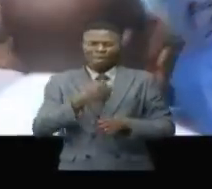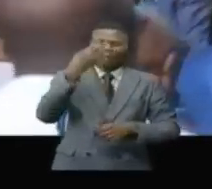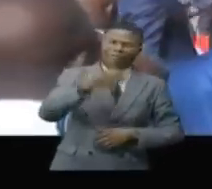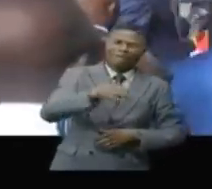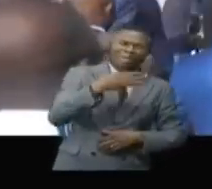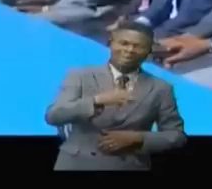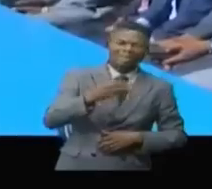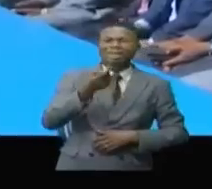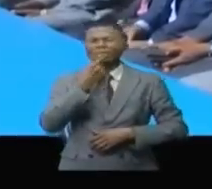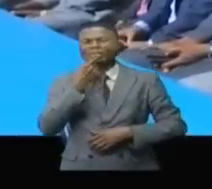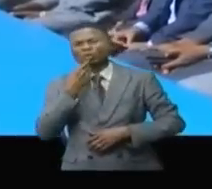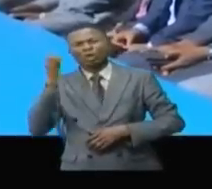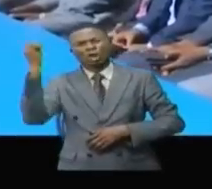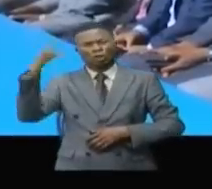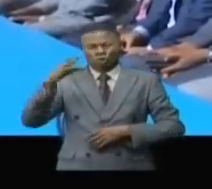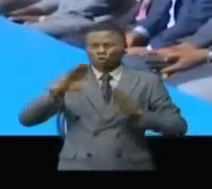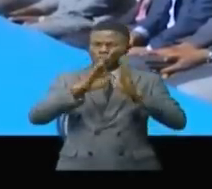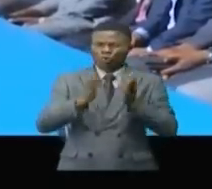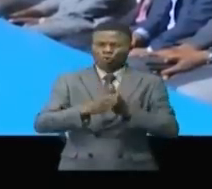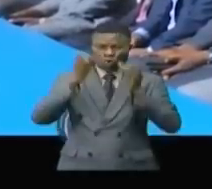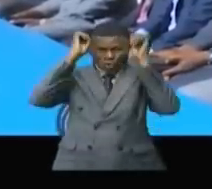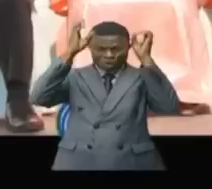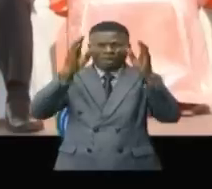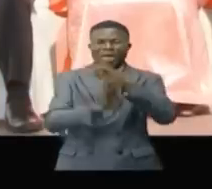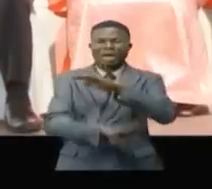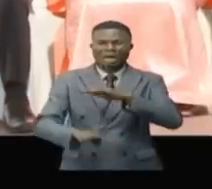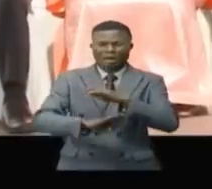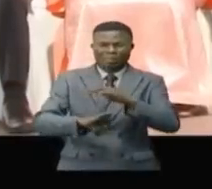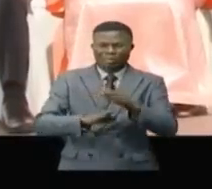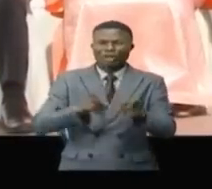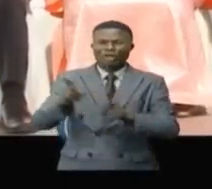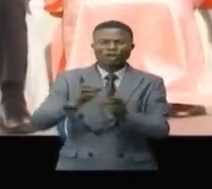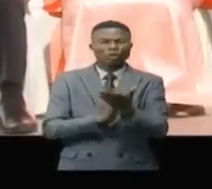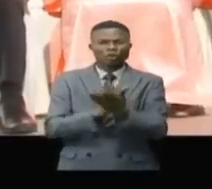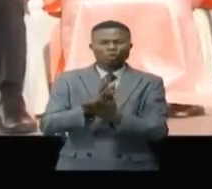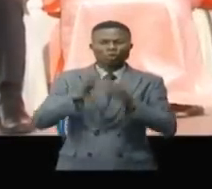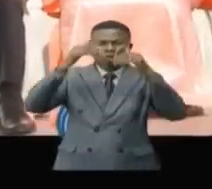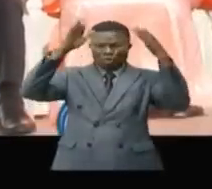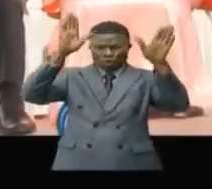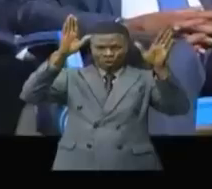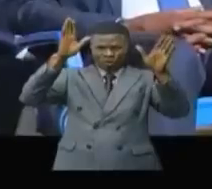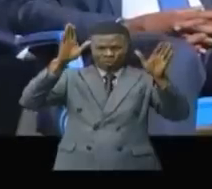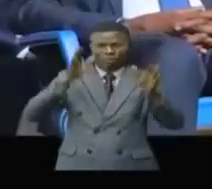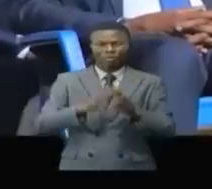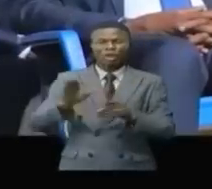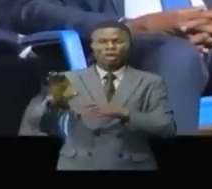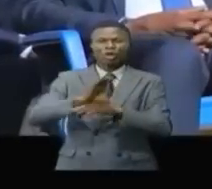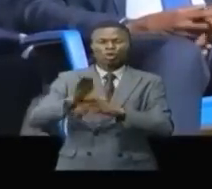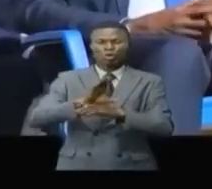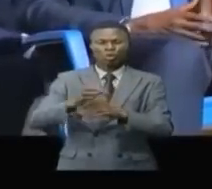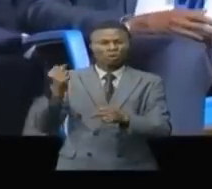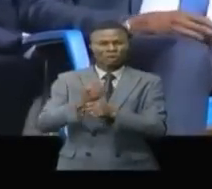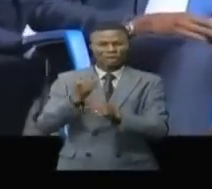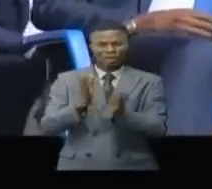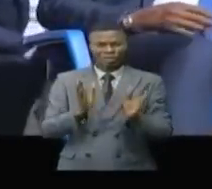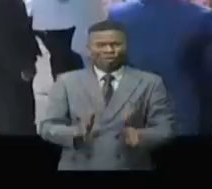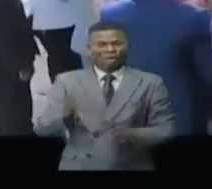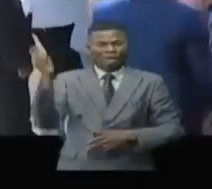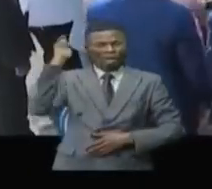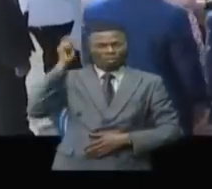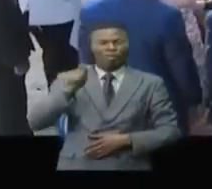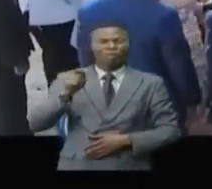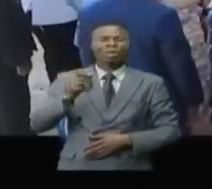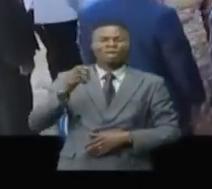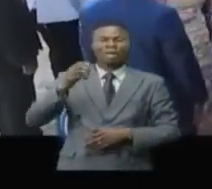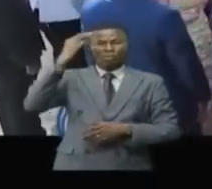des finalistes de l'éducation de base vers leur vraie filière aux humanités ou cycle court professionnel. Le professeur Tony Mwaba,